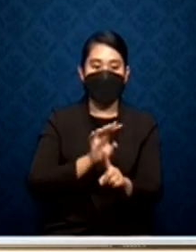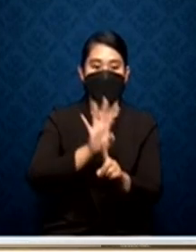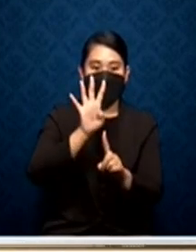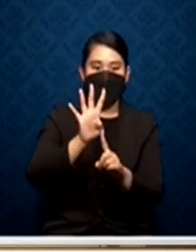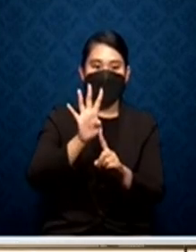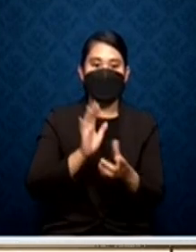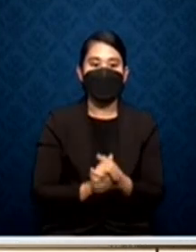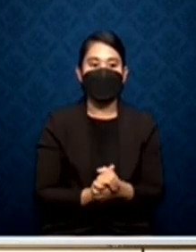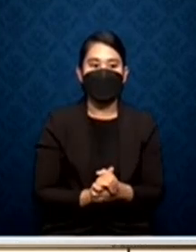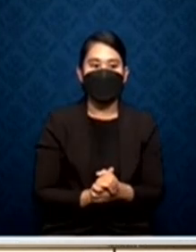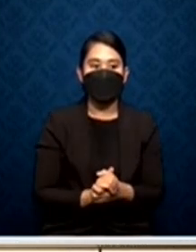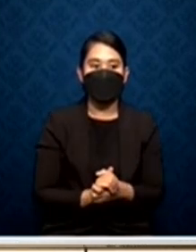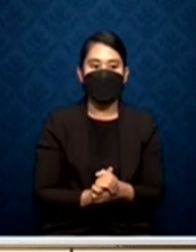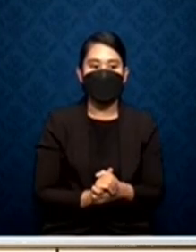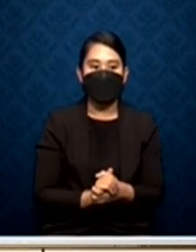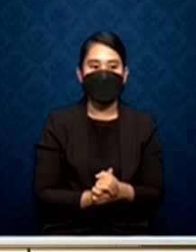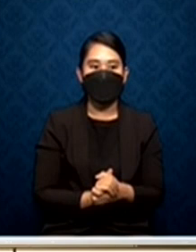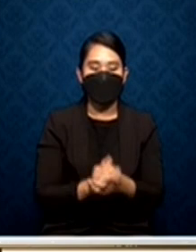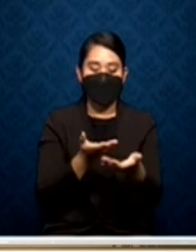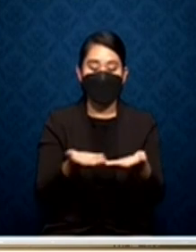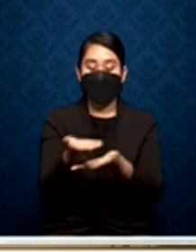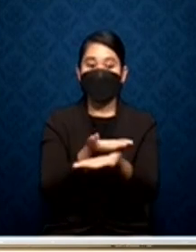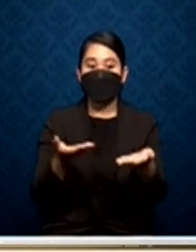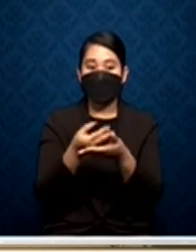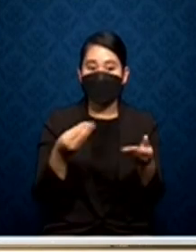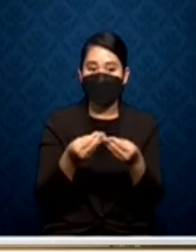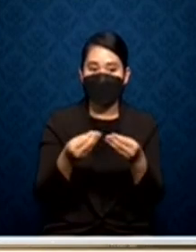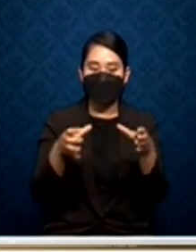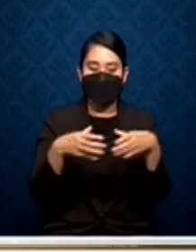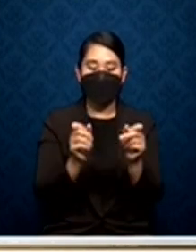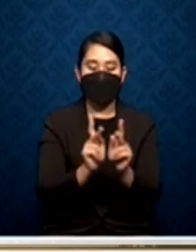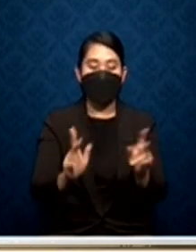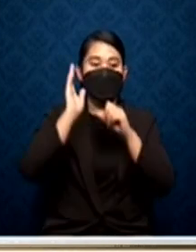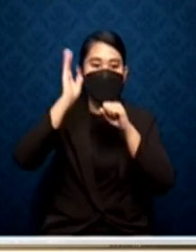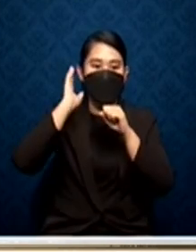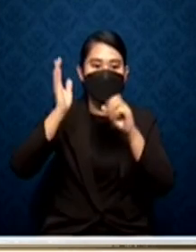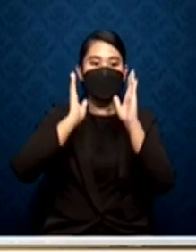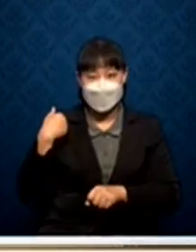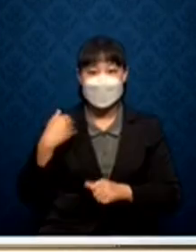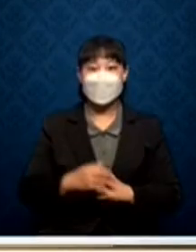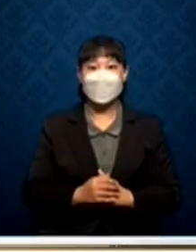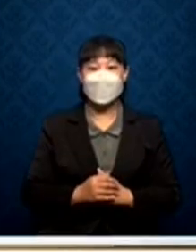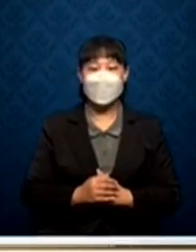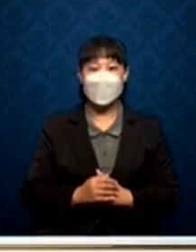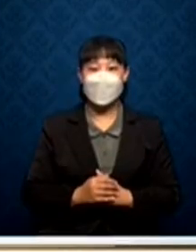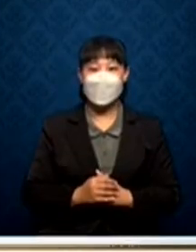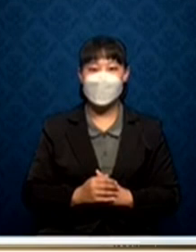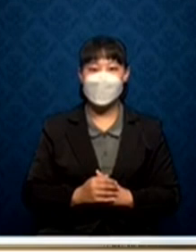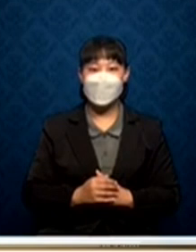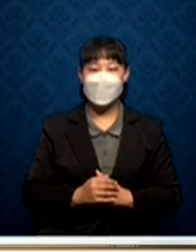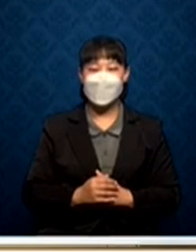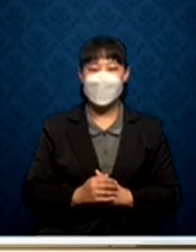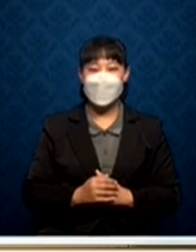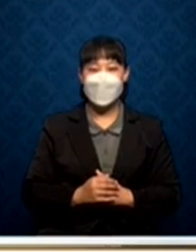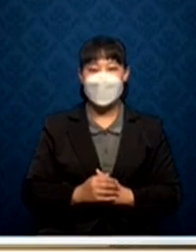เมต่อความศรัทธาของประชาชนที่จะหมดไปนะครับหรือถ้ามีผลงานอะไรที่สร้างและเพื่อประโยชน์ประ